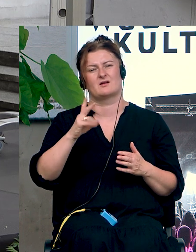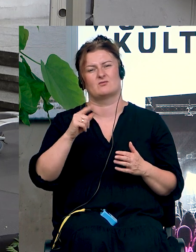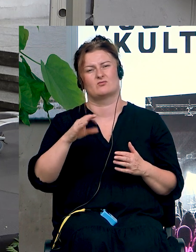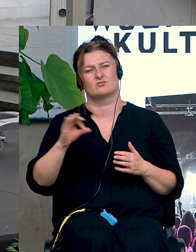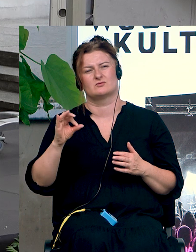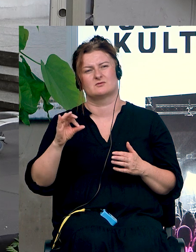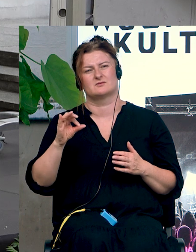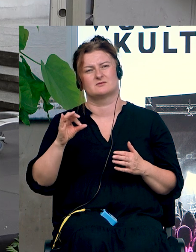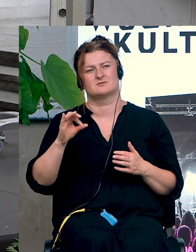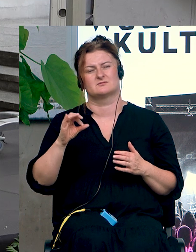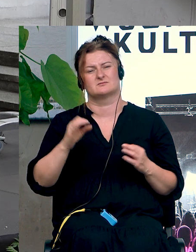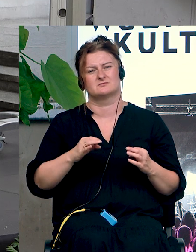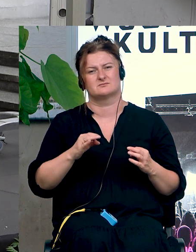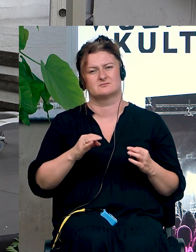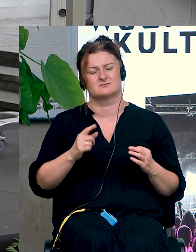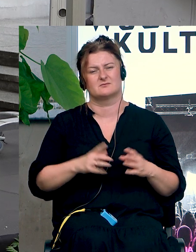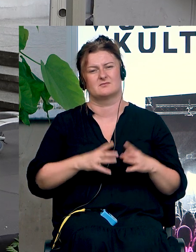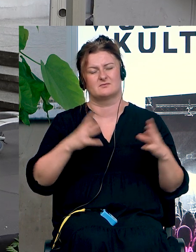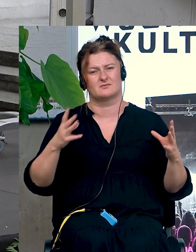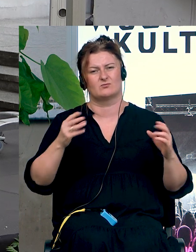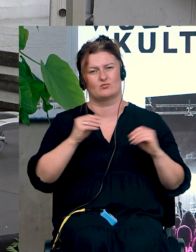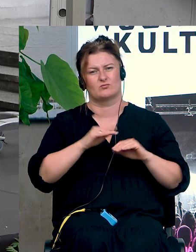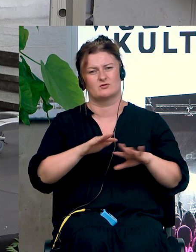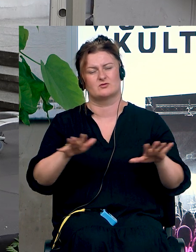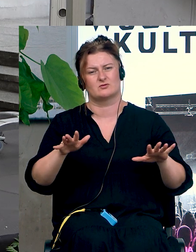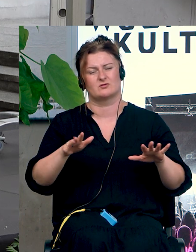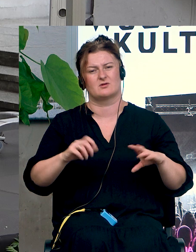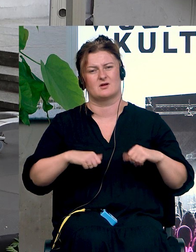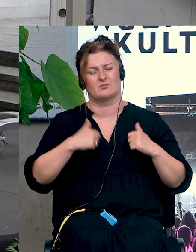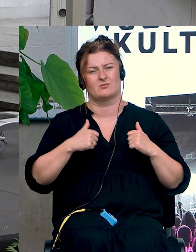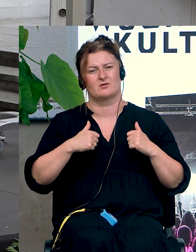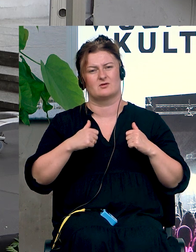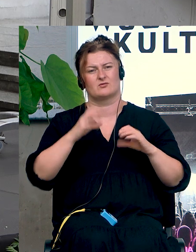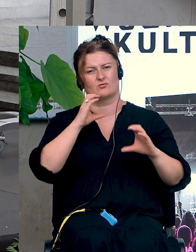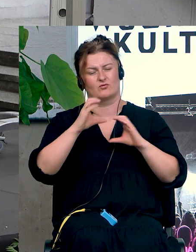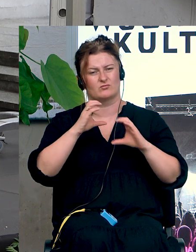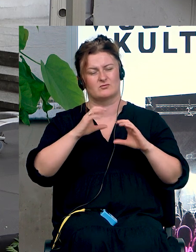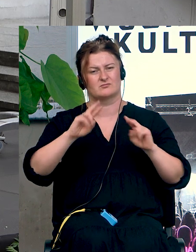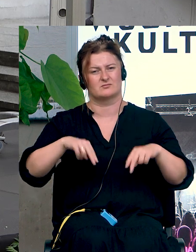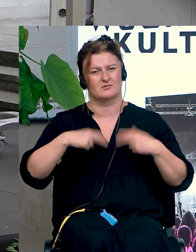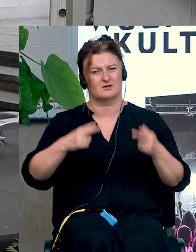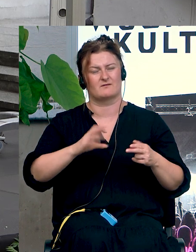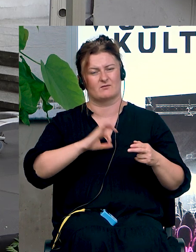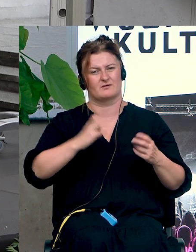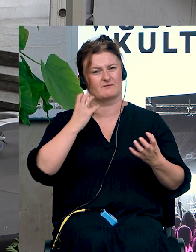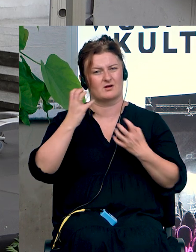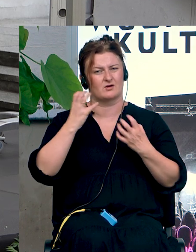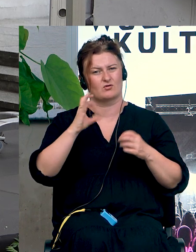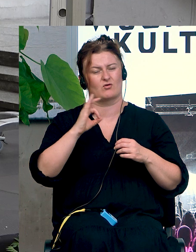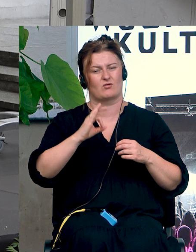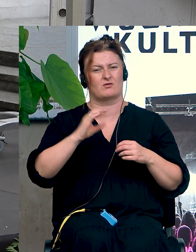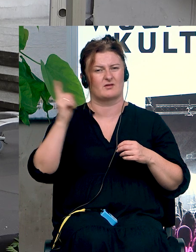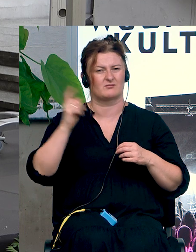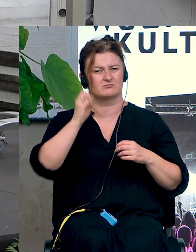найширшу аудиторію, щоб доставити дуже важливі повідомлення про те, про ті злочини, які насправді коїть